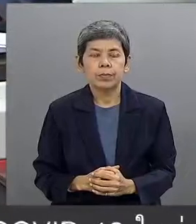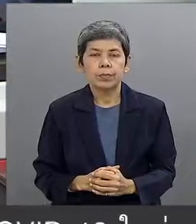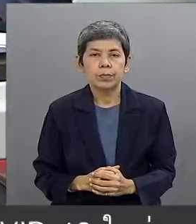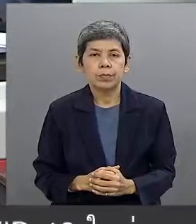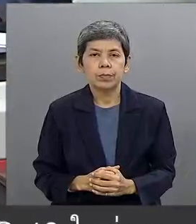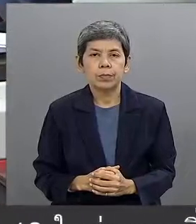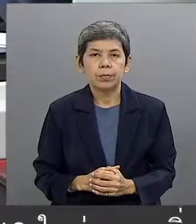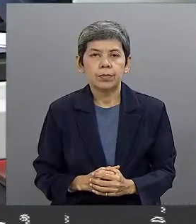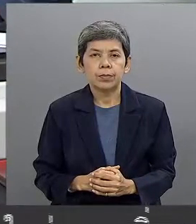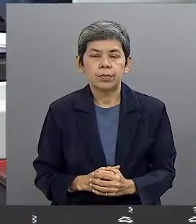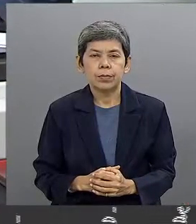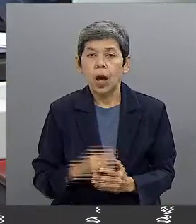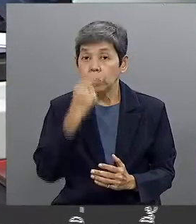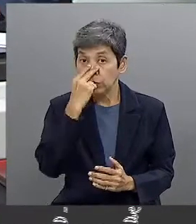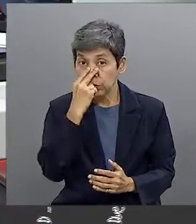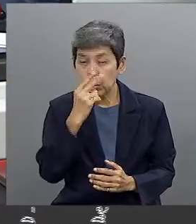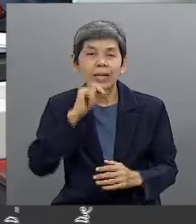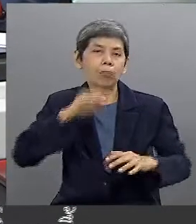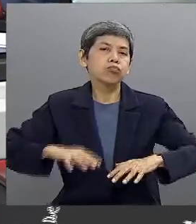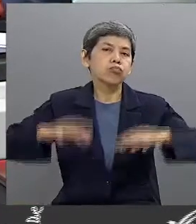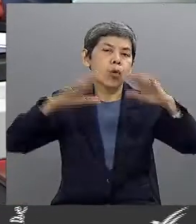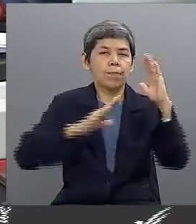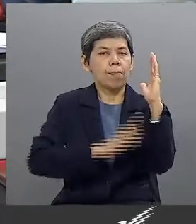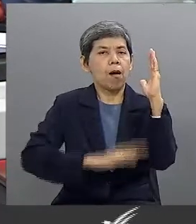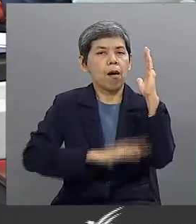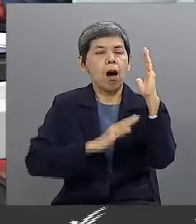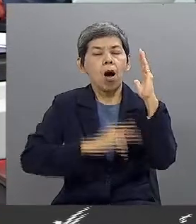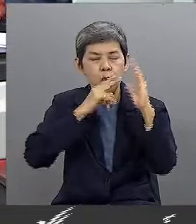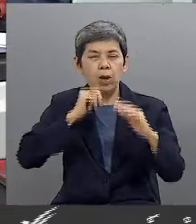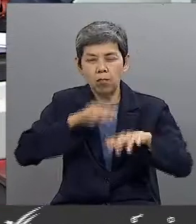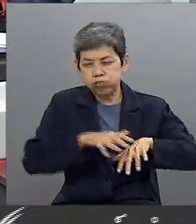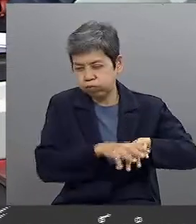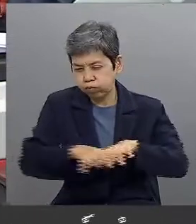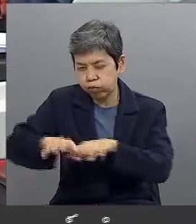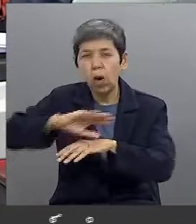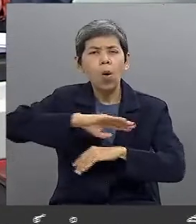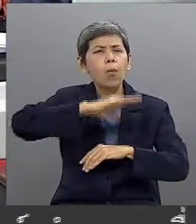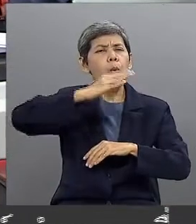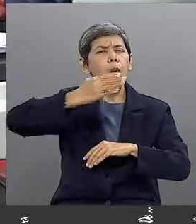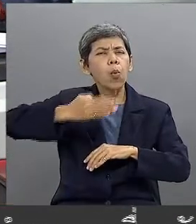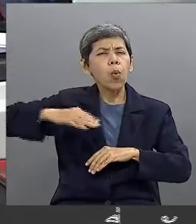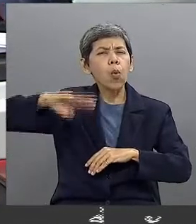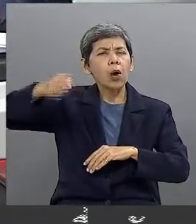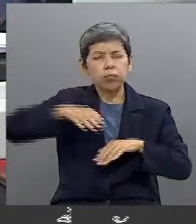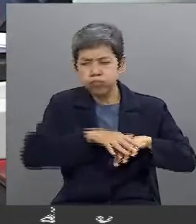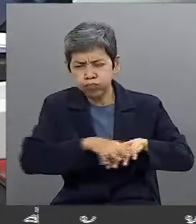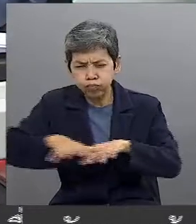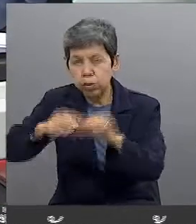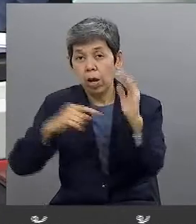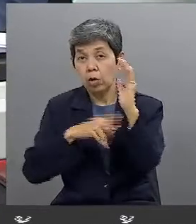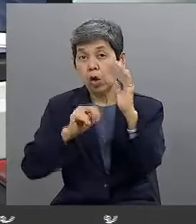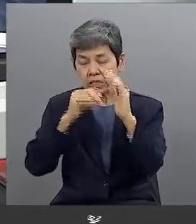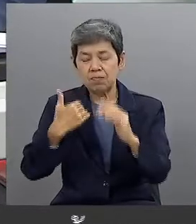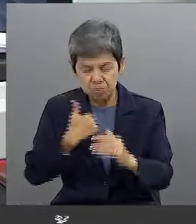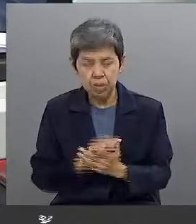มาติดตามสถานการณ์น้ำท่วมในพื้นที่ภาคใต้นะคะน้ำป่าจากเทือกเขาที่ไหลเข้าท่วมจังหวัดนครศรีธรรมราชยังคงส่งผลก